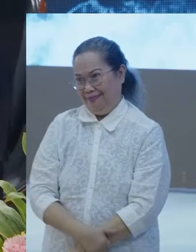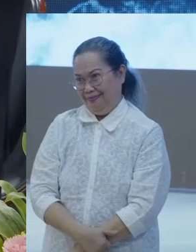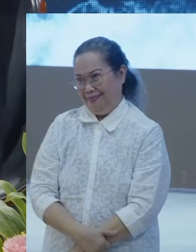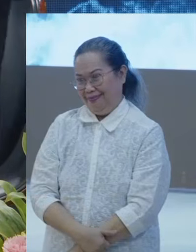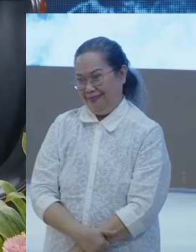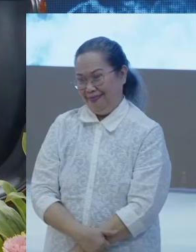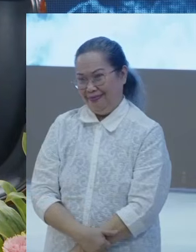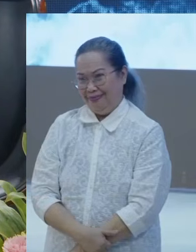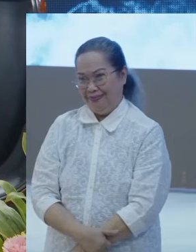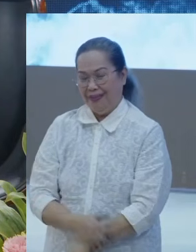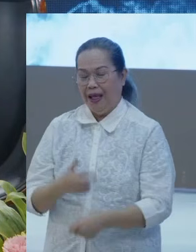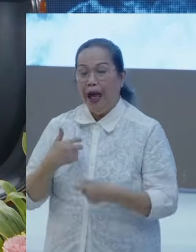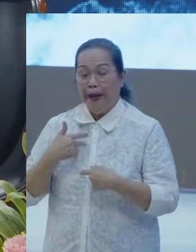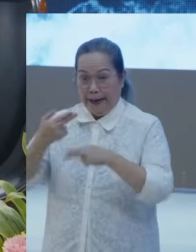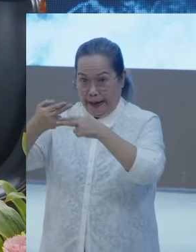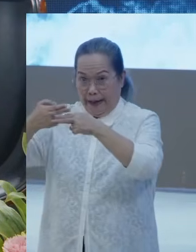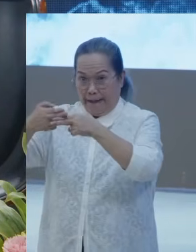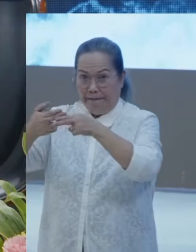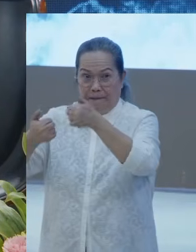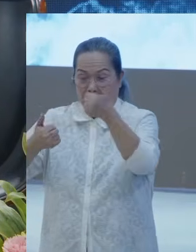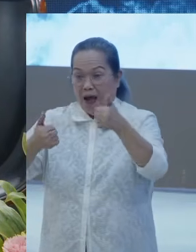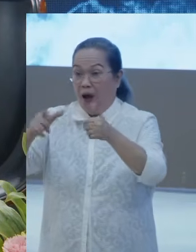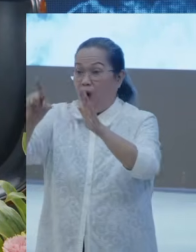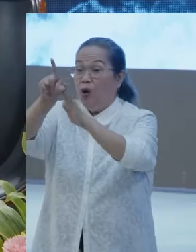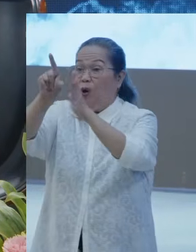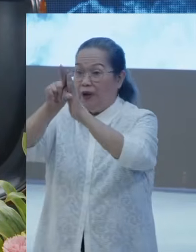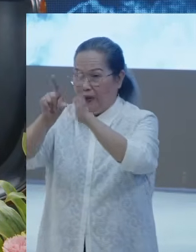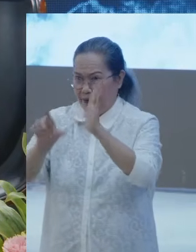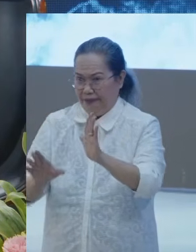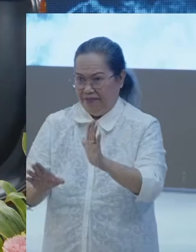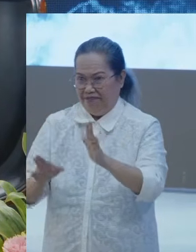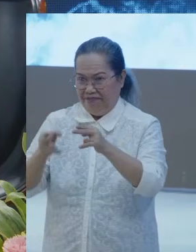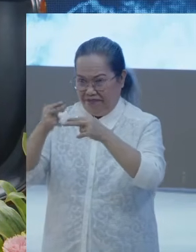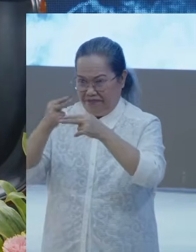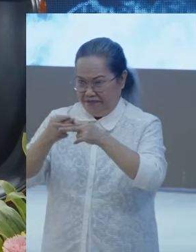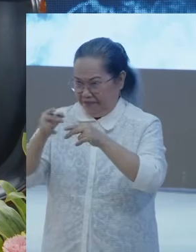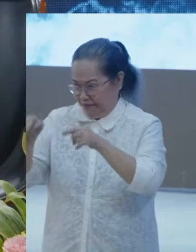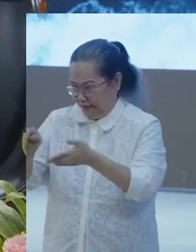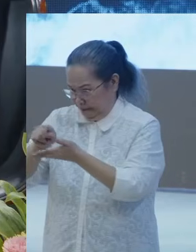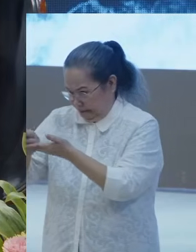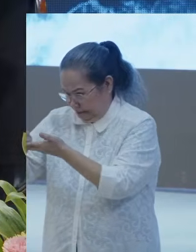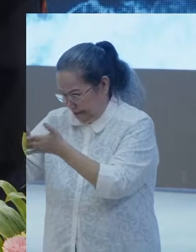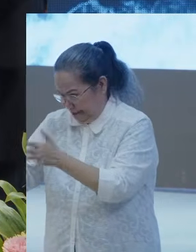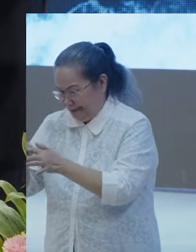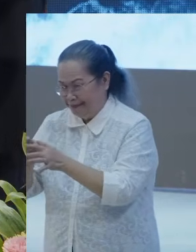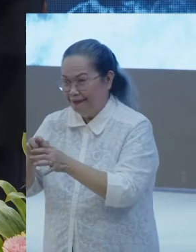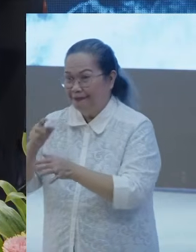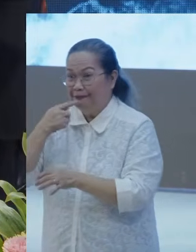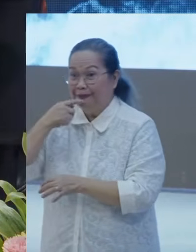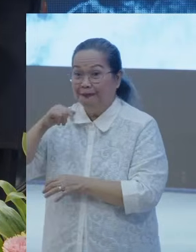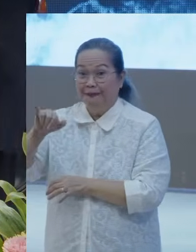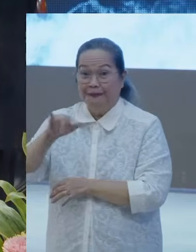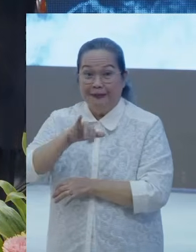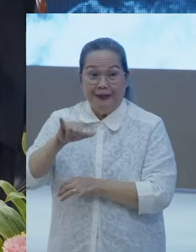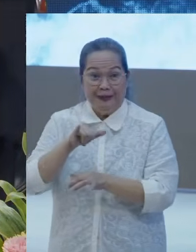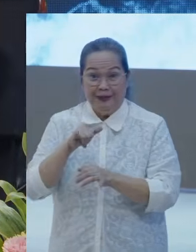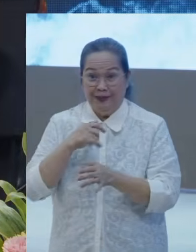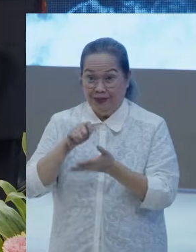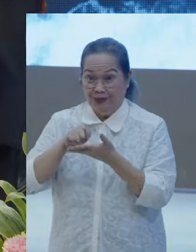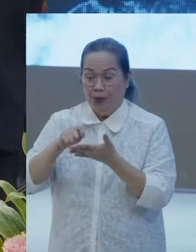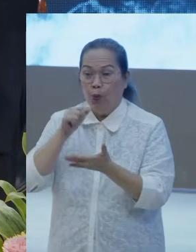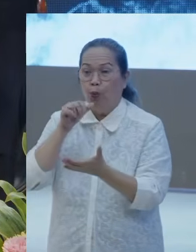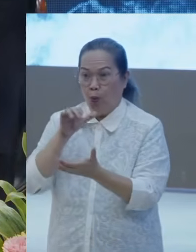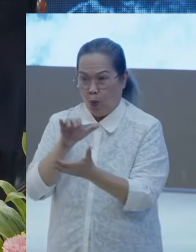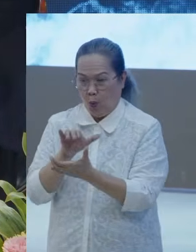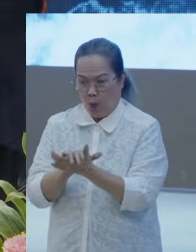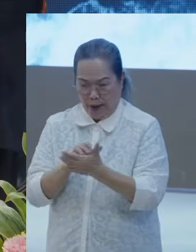Si Lee Strobel, isang lawyer, isang journalist ng Chicago Tribune. Yung wife niya,